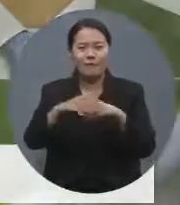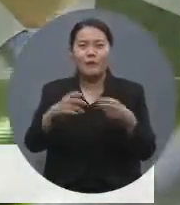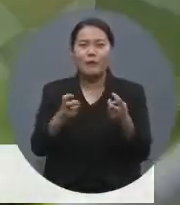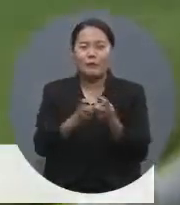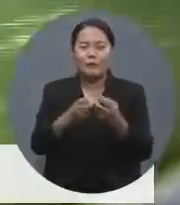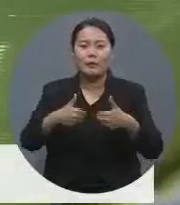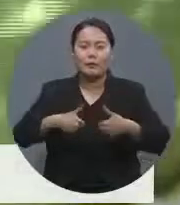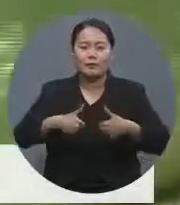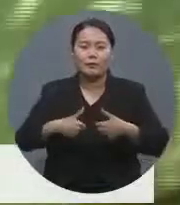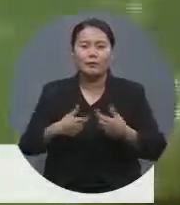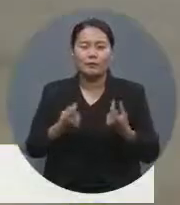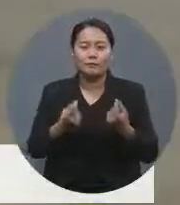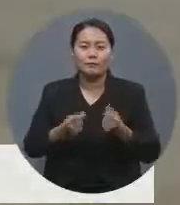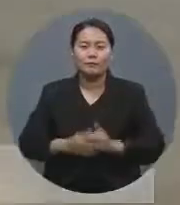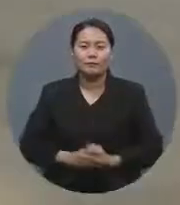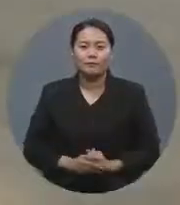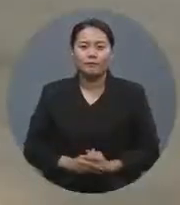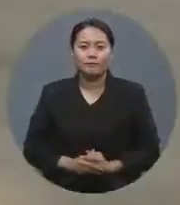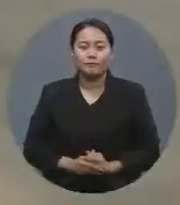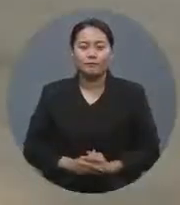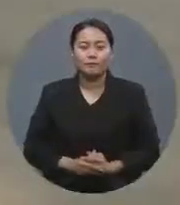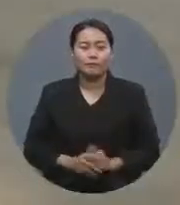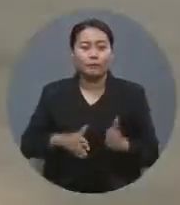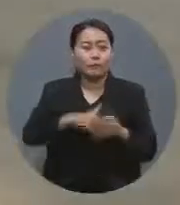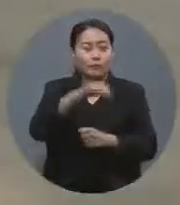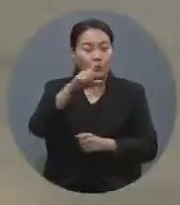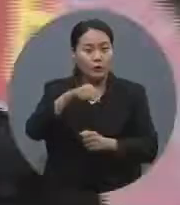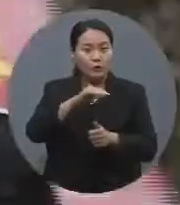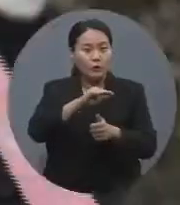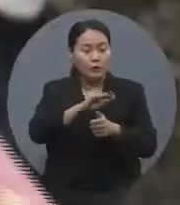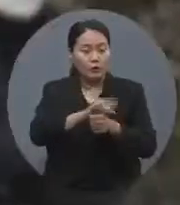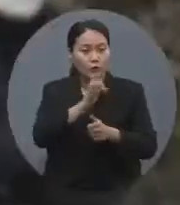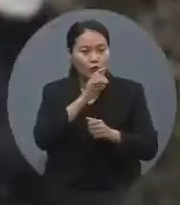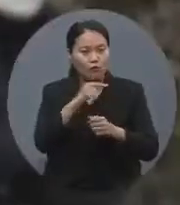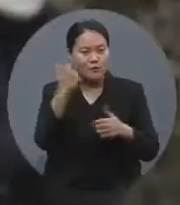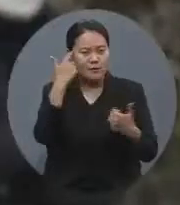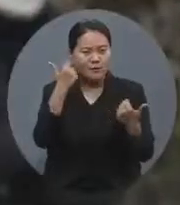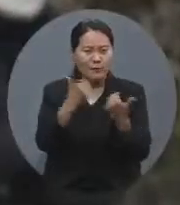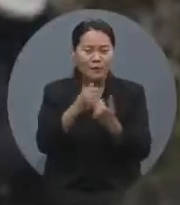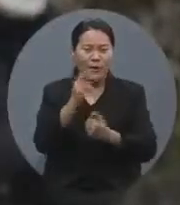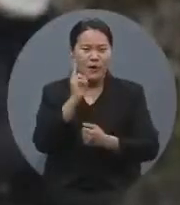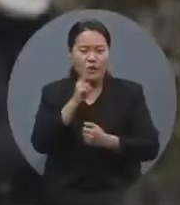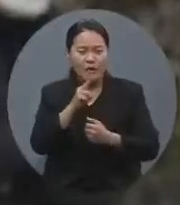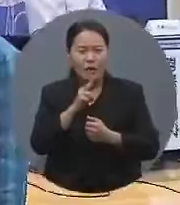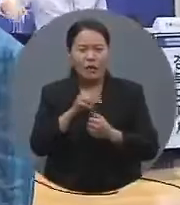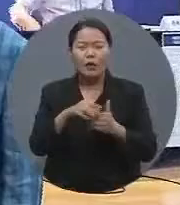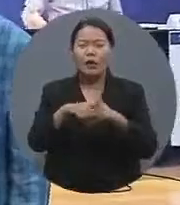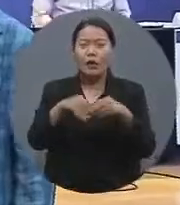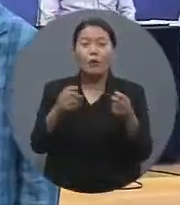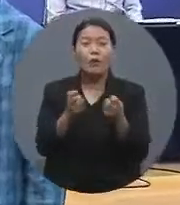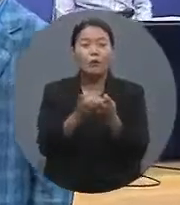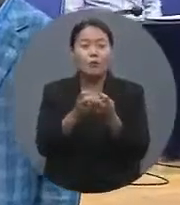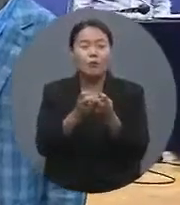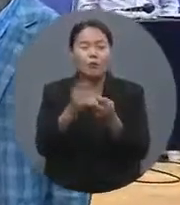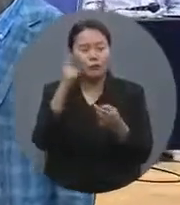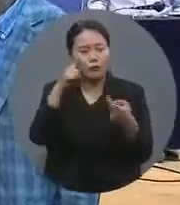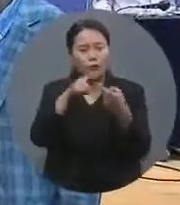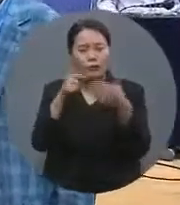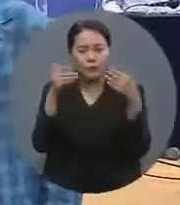마련한 것도 필요하다는 차원이죠. 환경부가 경북 구미 지역의 반발 여론을 어떻게 잠재우느냐도